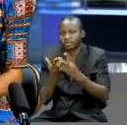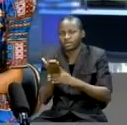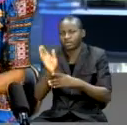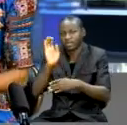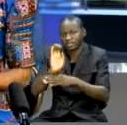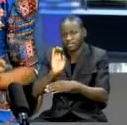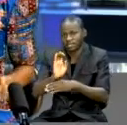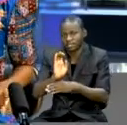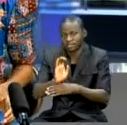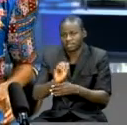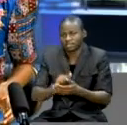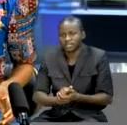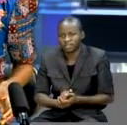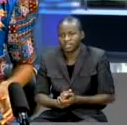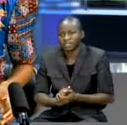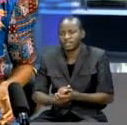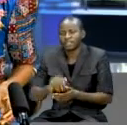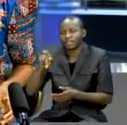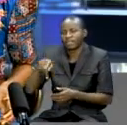ministère et également l'église